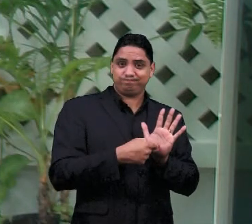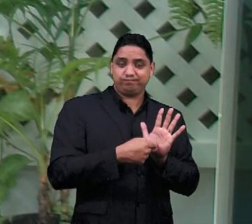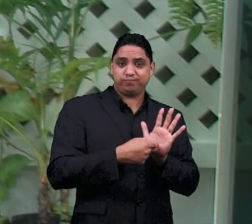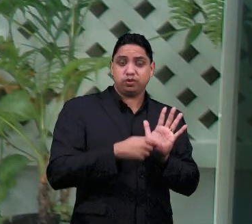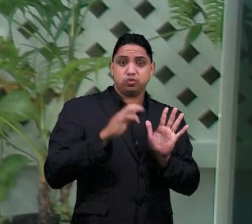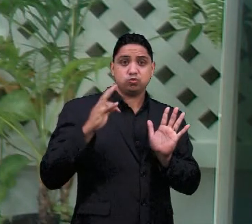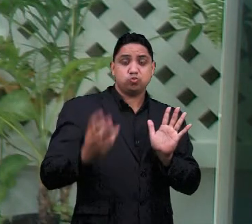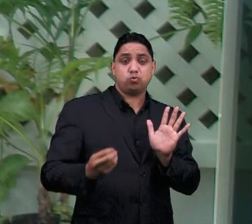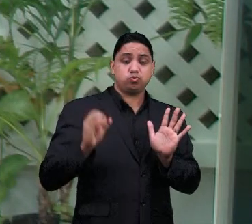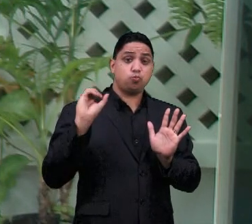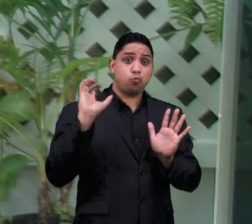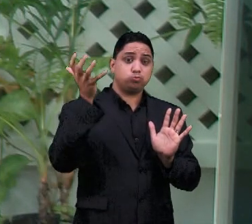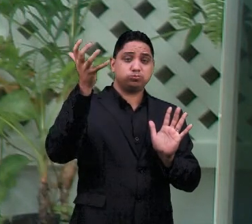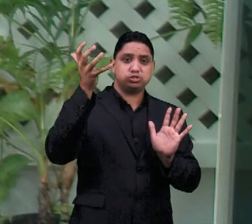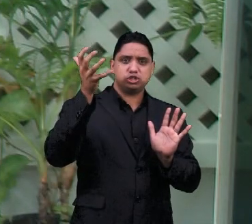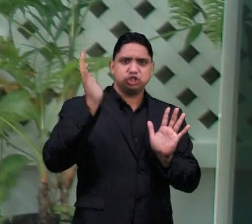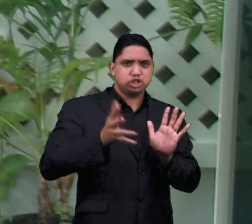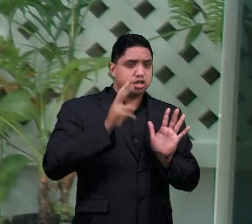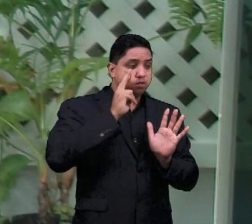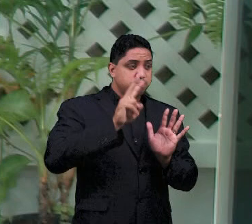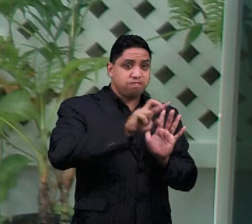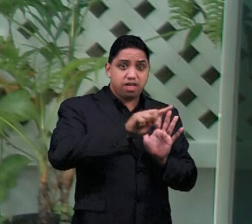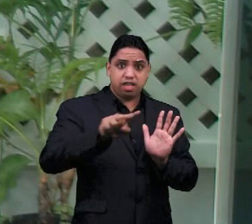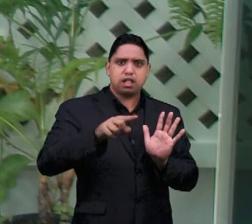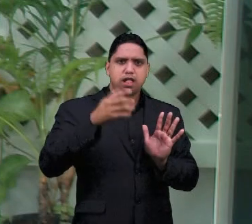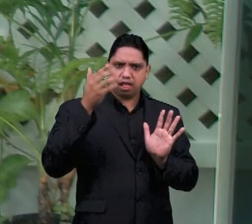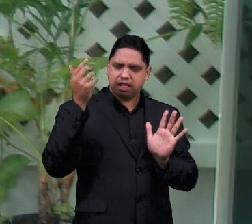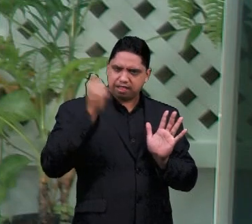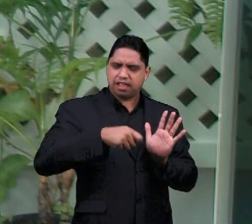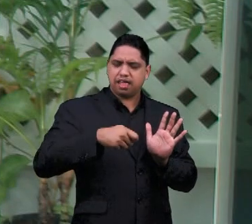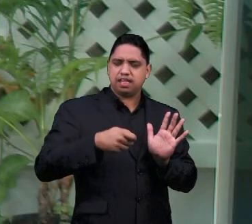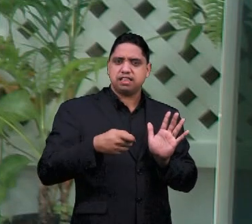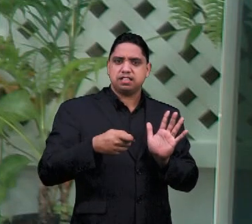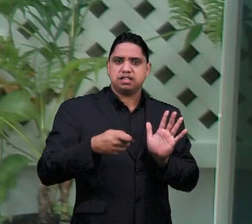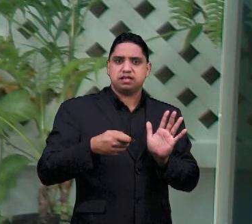parler des occurrences, des faits